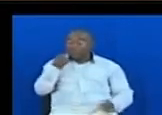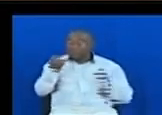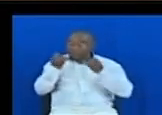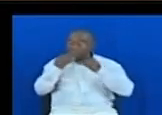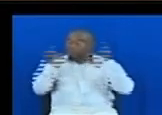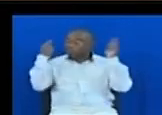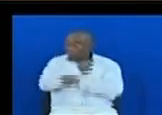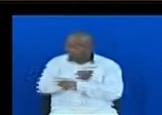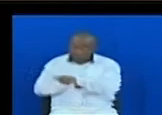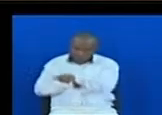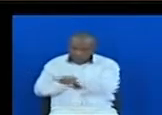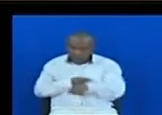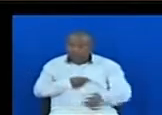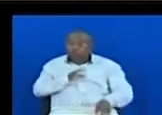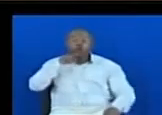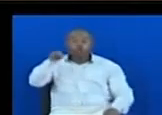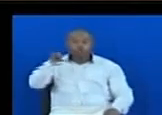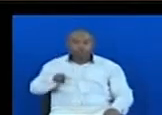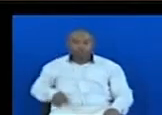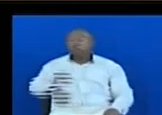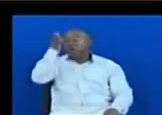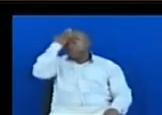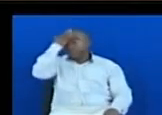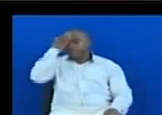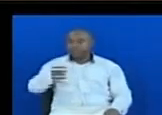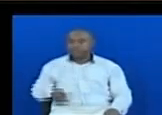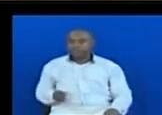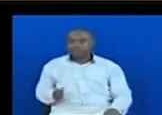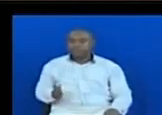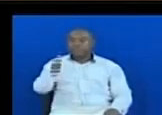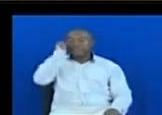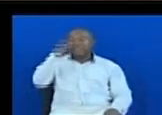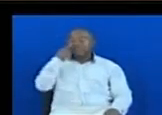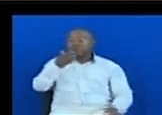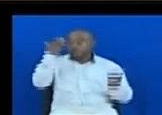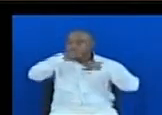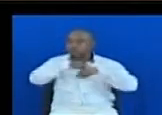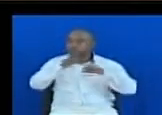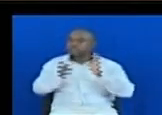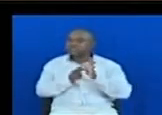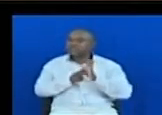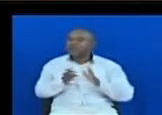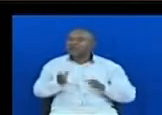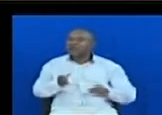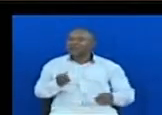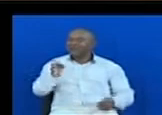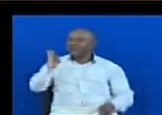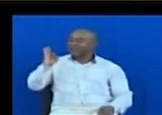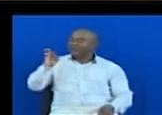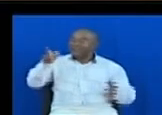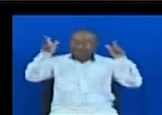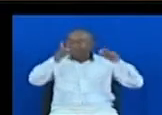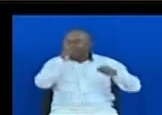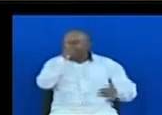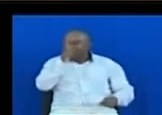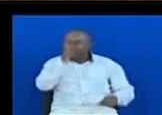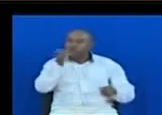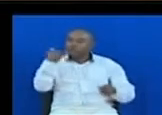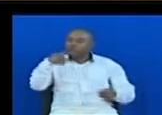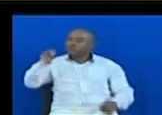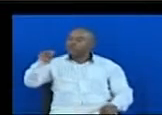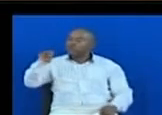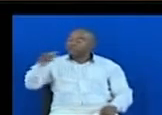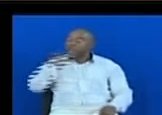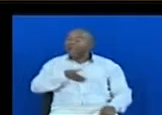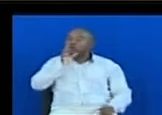uongo ndo wangetutambua, kwa sababu mimi jana nimemwona Mboye saa 7 anafarujioni. Hey, na najua